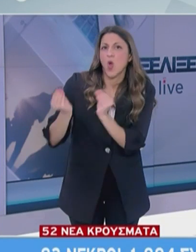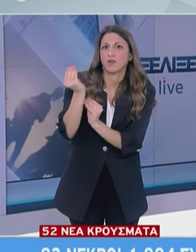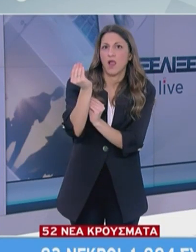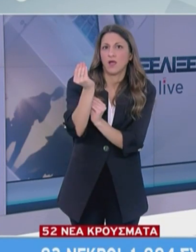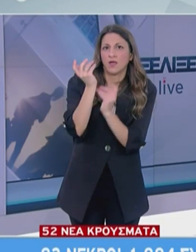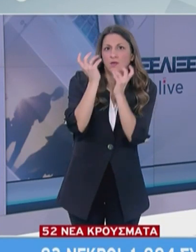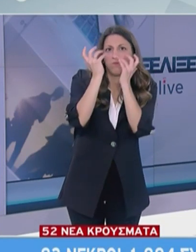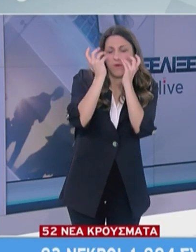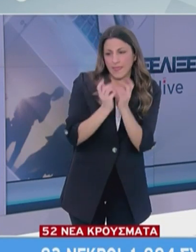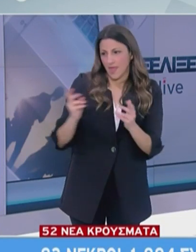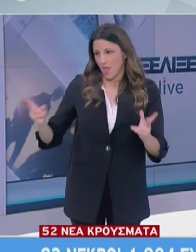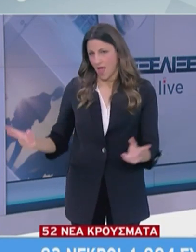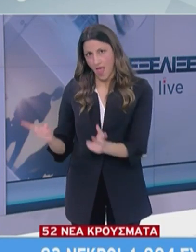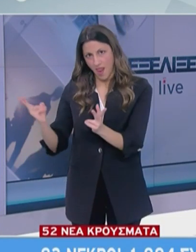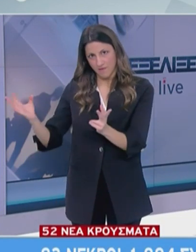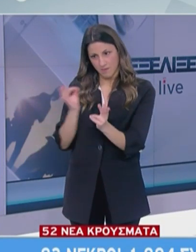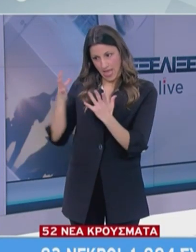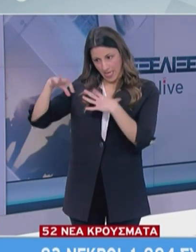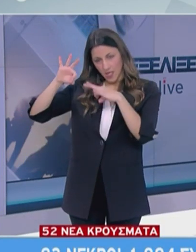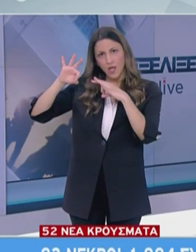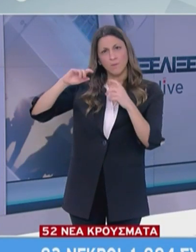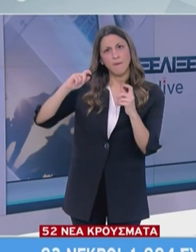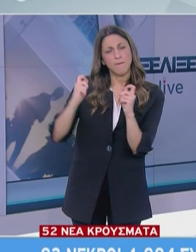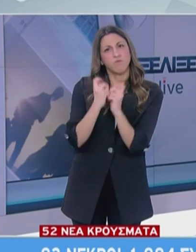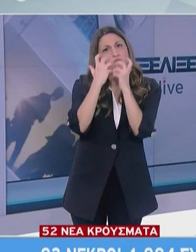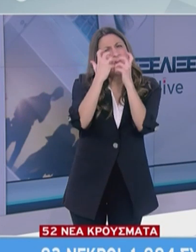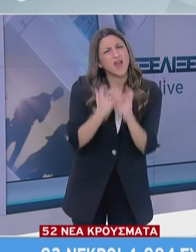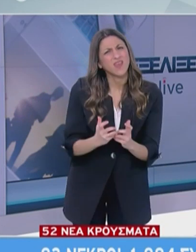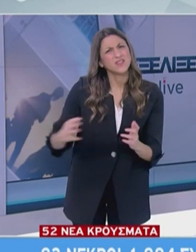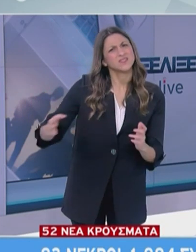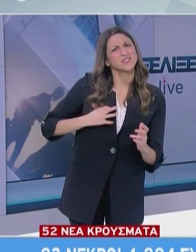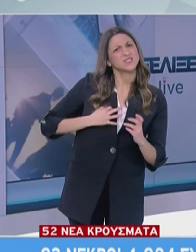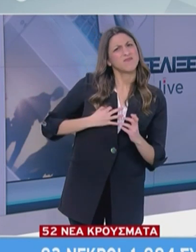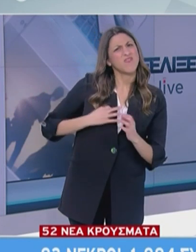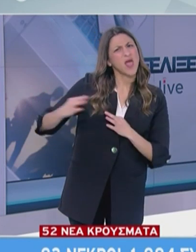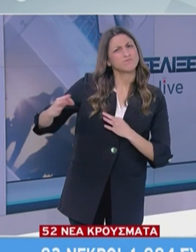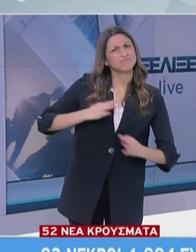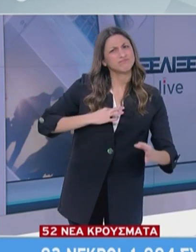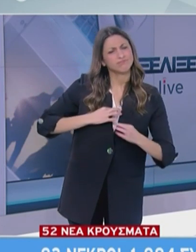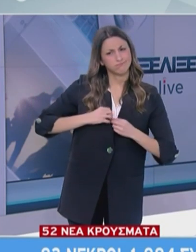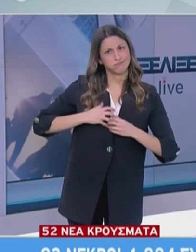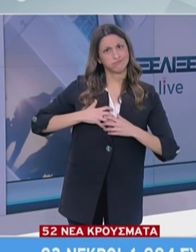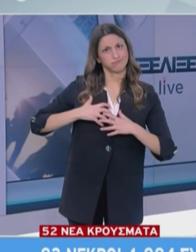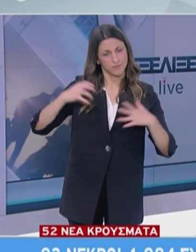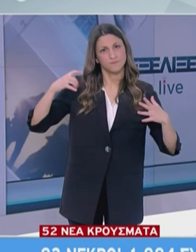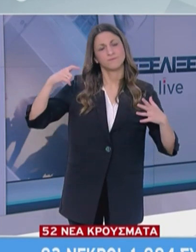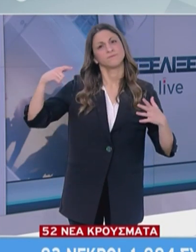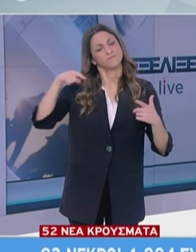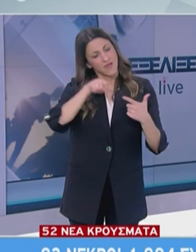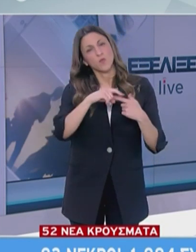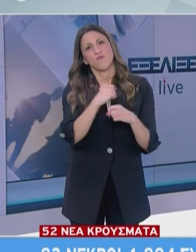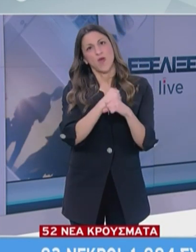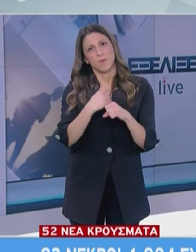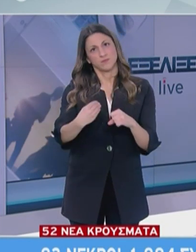τη μετάβαση από το ήπιο στάδιο στο σοβαρό, φάρμακα που αφορούν τη φλεγμονώδη διαδικασία στον οργανισμό και έχουμε